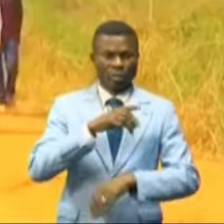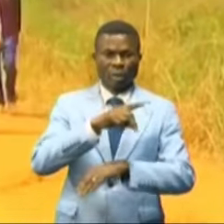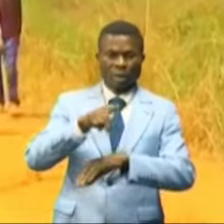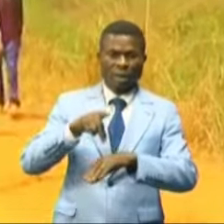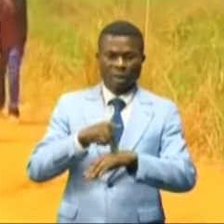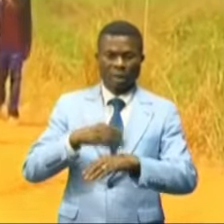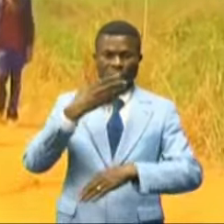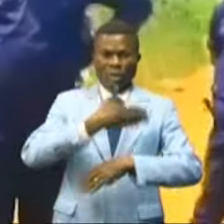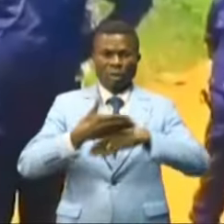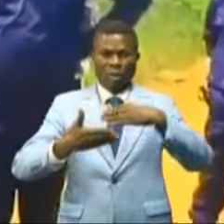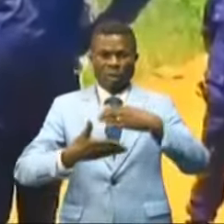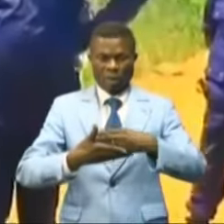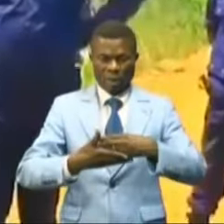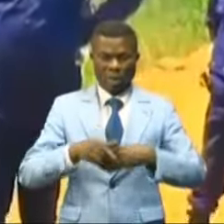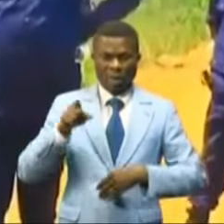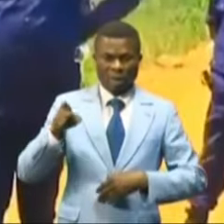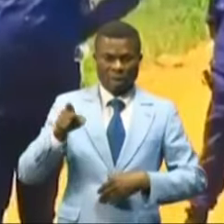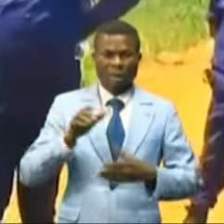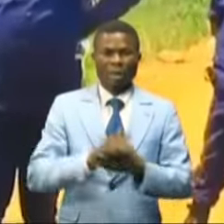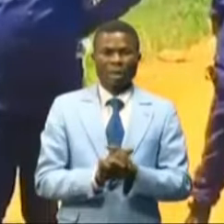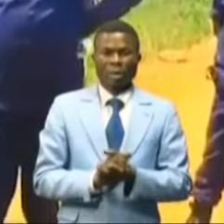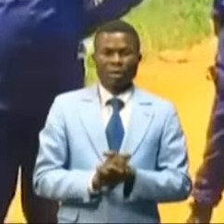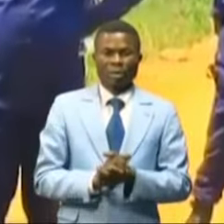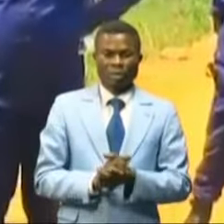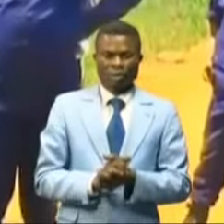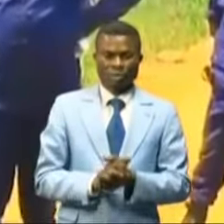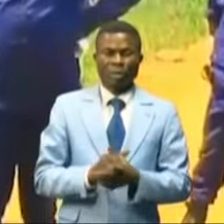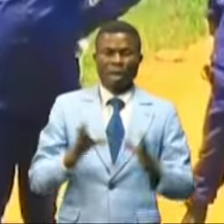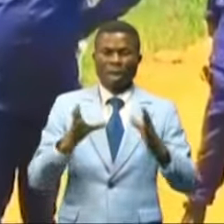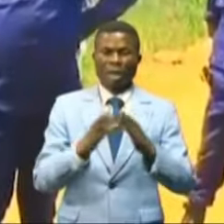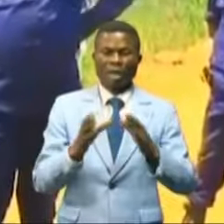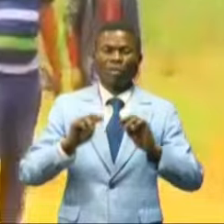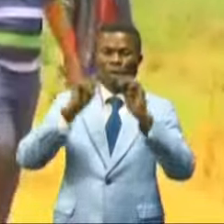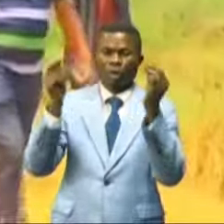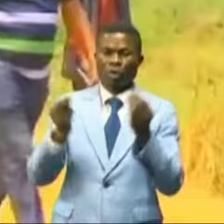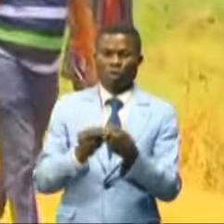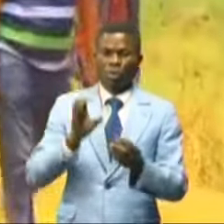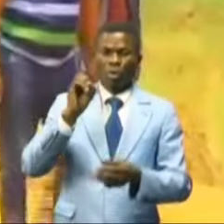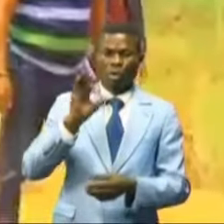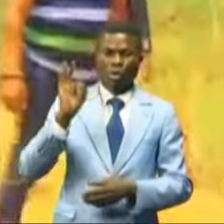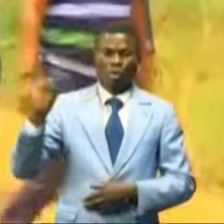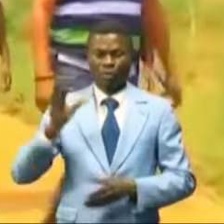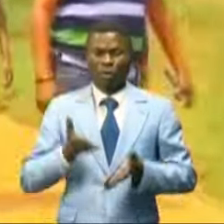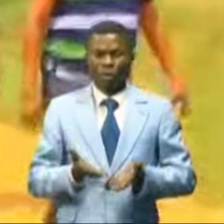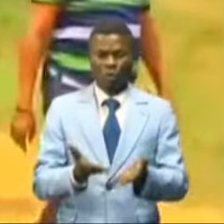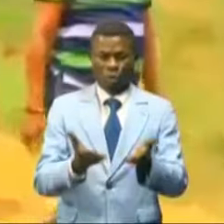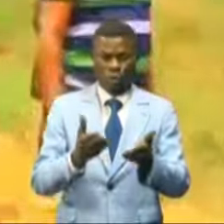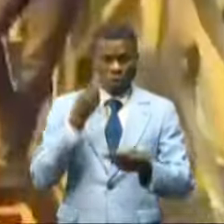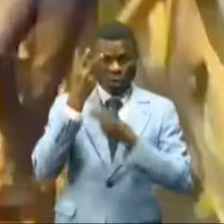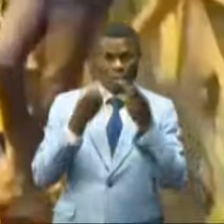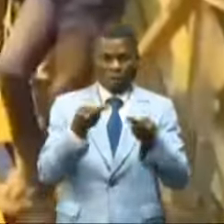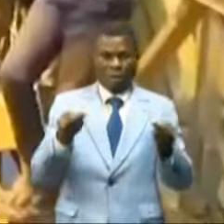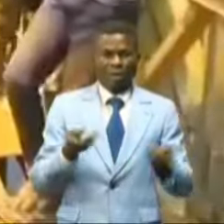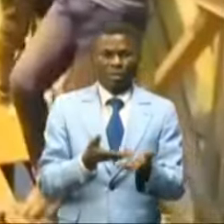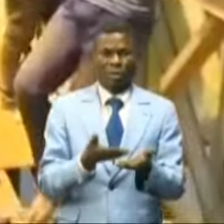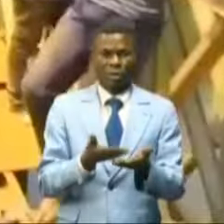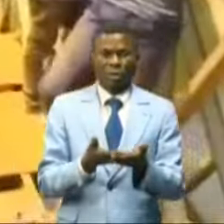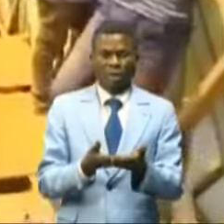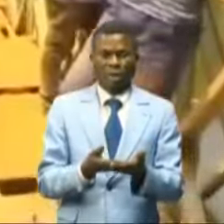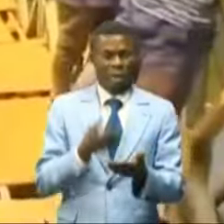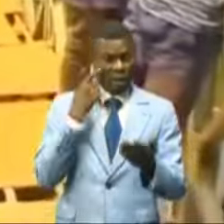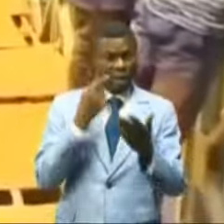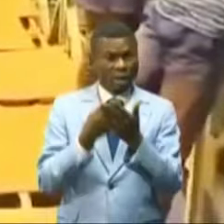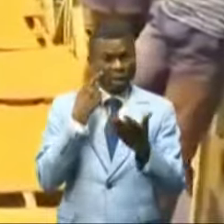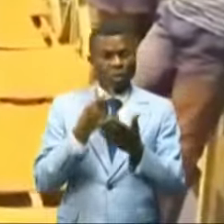des infrastructures, Mutombo Ngoyuashimba Venance, accompagné de l'équipe de l'office des routes, a fait une descente sur les lieux. Selon les